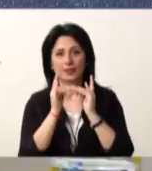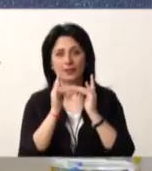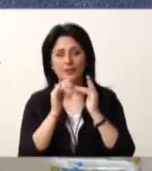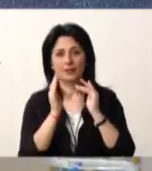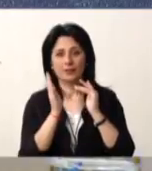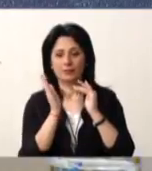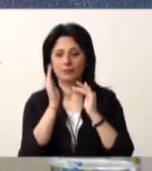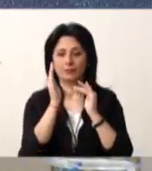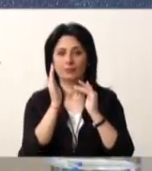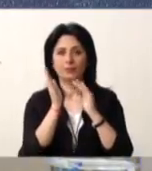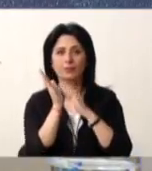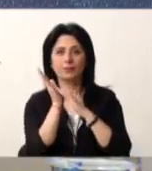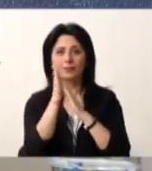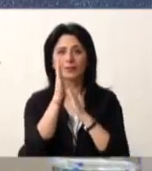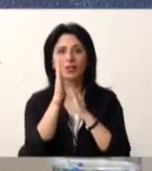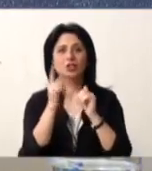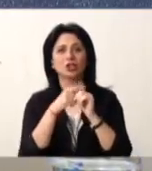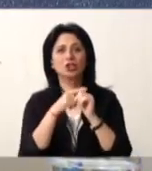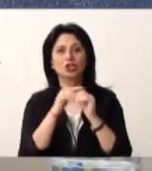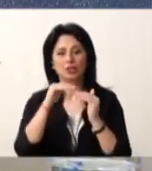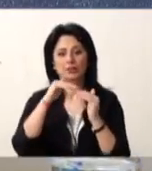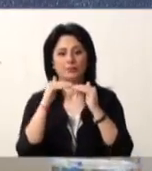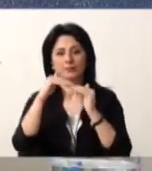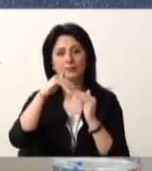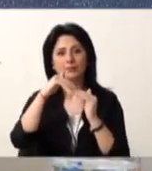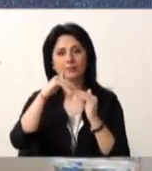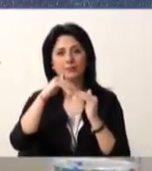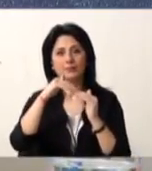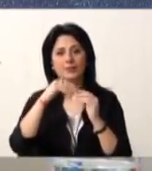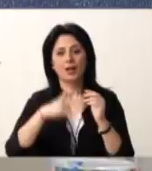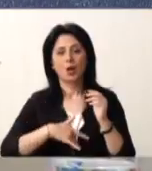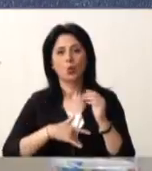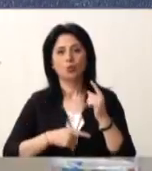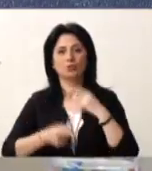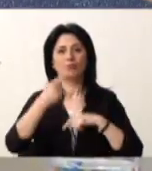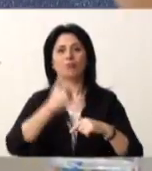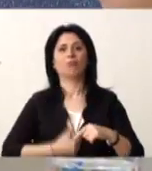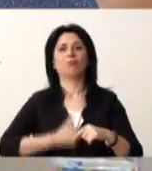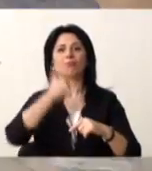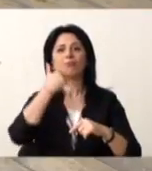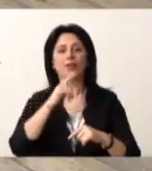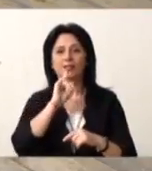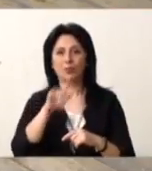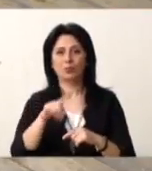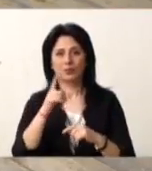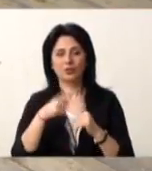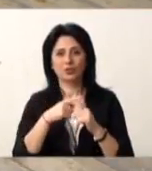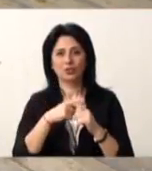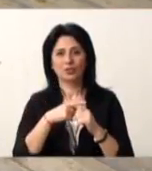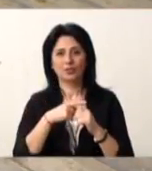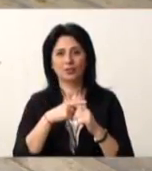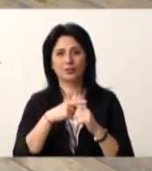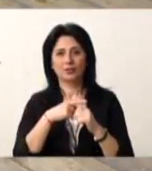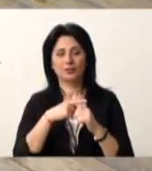ნაწილი წამოვწიოთ მაღლა, რომ მექანიკური წინააღმდეგობა შევქმნათ, რომ ეს უკუდინება არ გაძლიერდეს ჰორიზონტალურ მდგომარეობაში. ეხლა